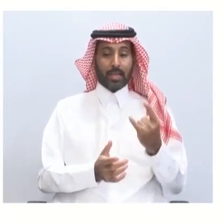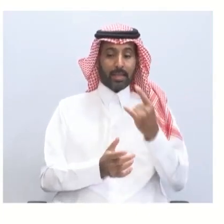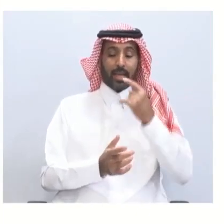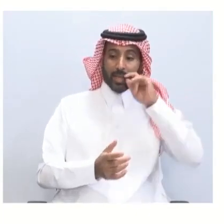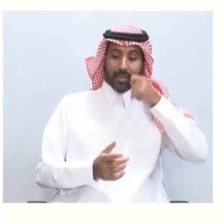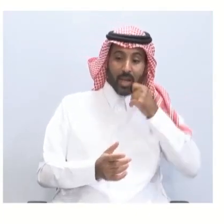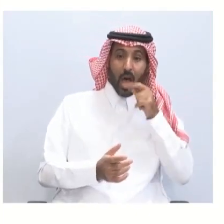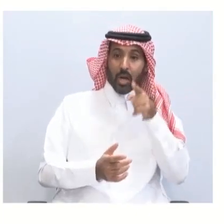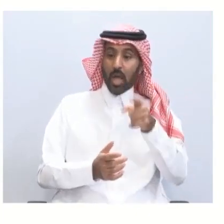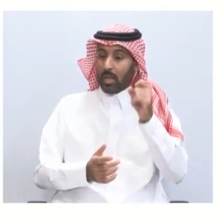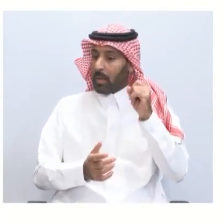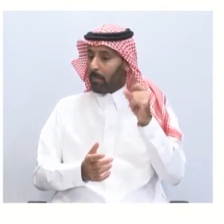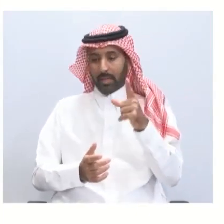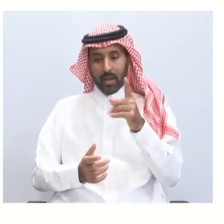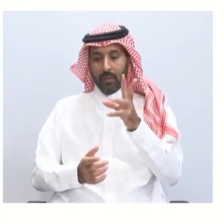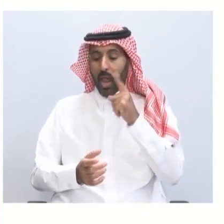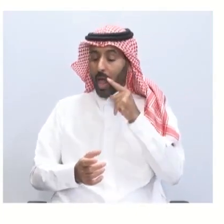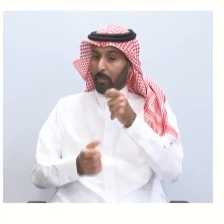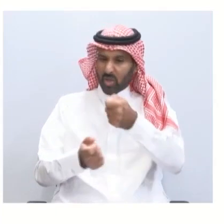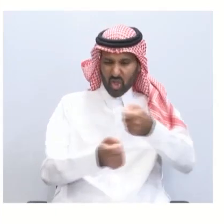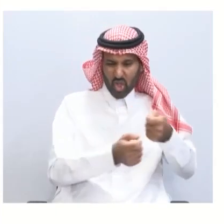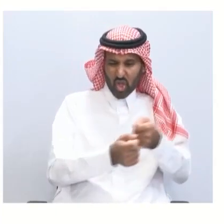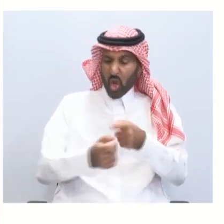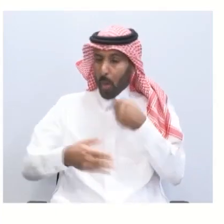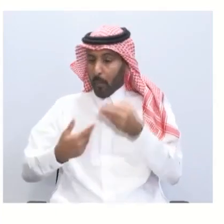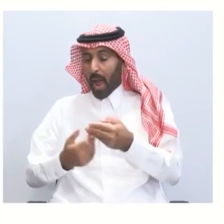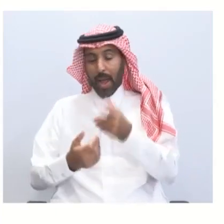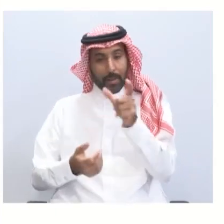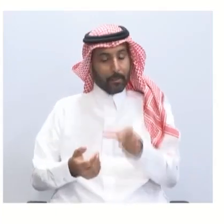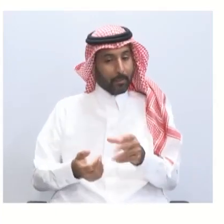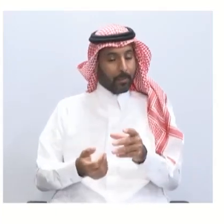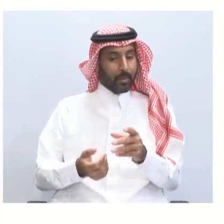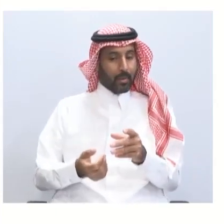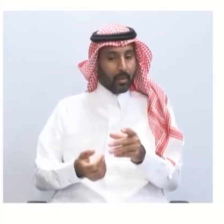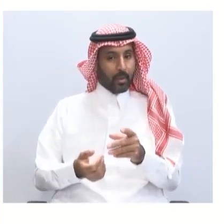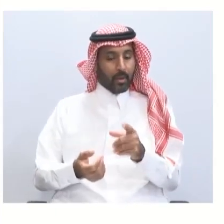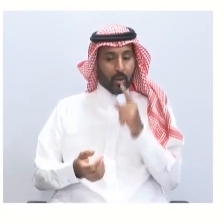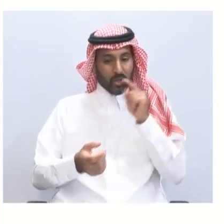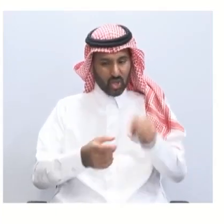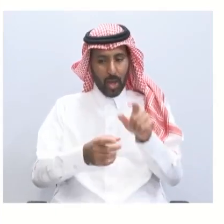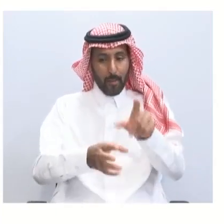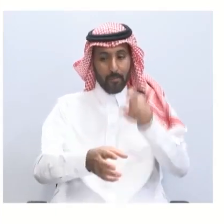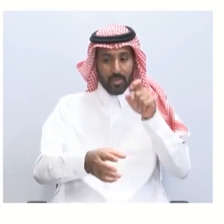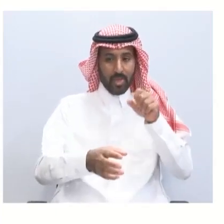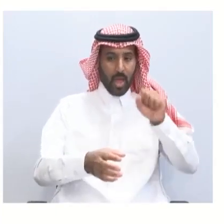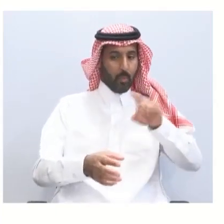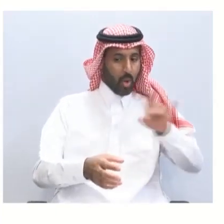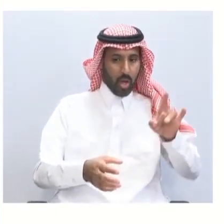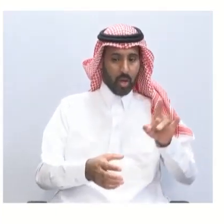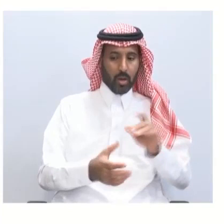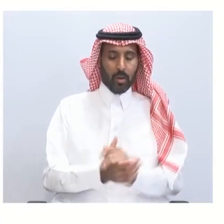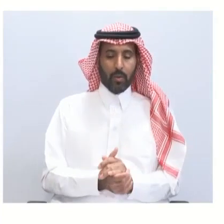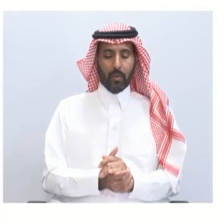تعرفها عن لعبه الجندي المحارب هل وجود حاله طعم نقرات نعم او